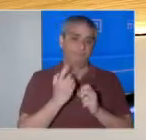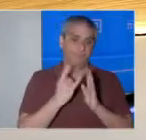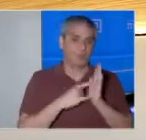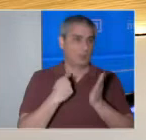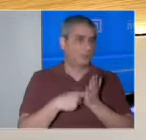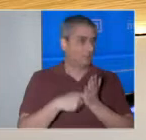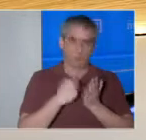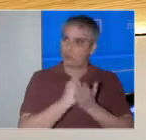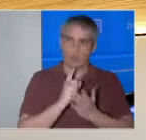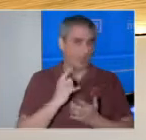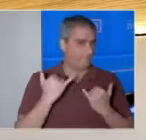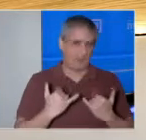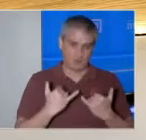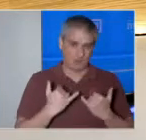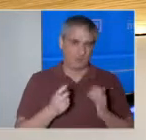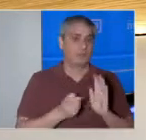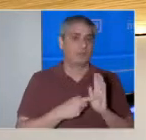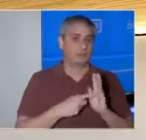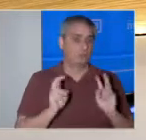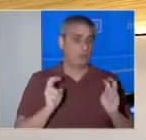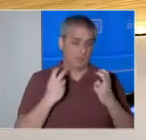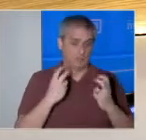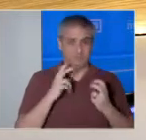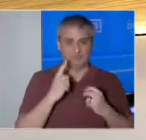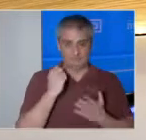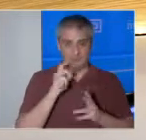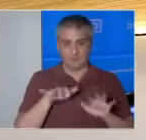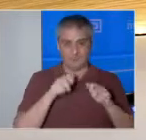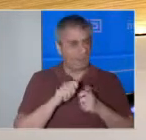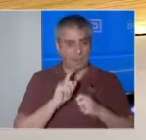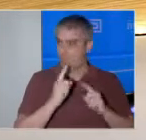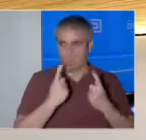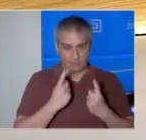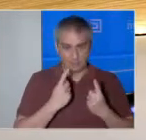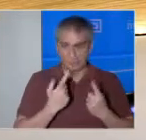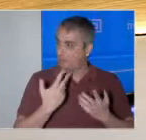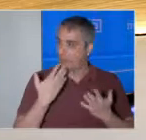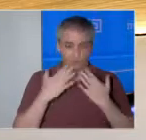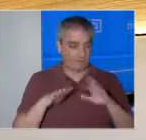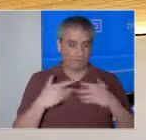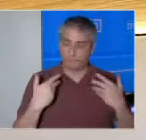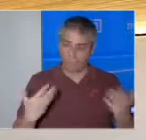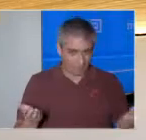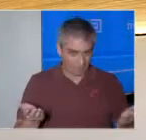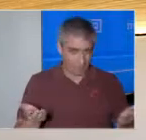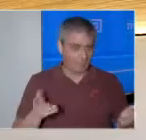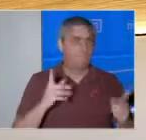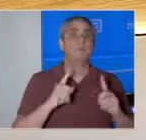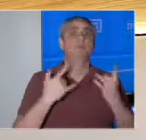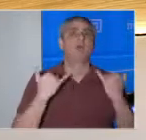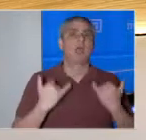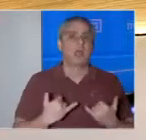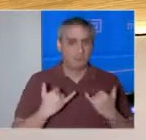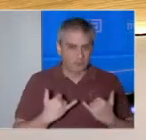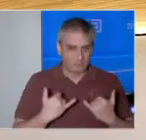חוק הכנסות לא עבר היום, דרשו לכנס כן את המליאה, זה לא קרה, אין ישיבת הממשלה, ומה שקורה